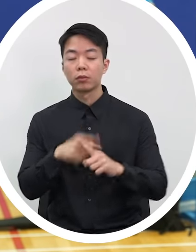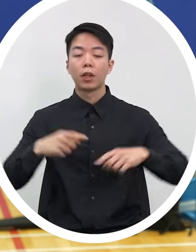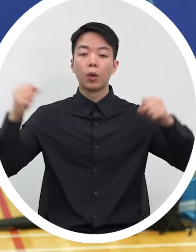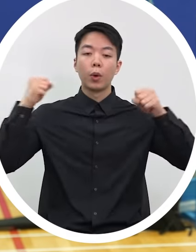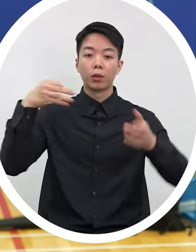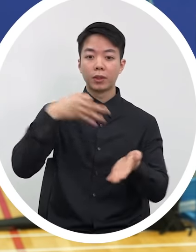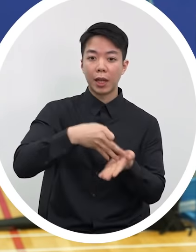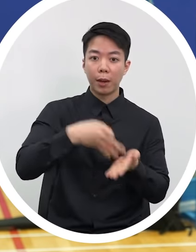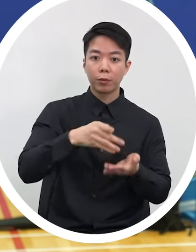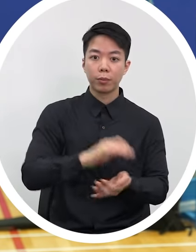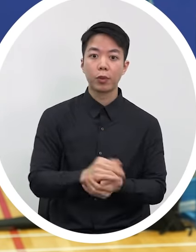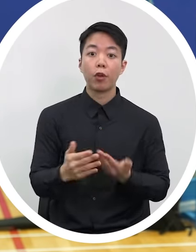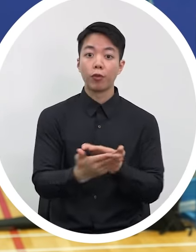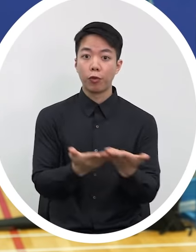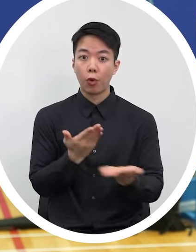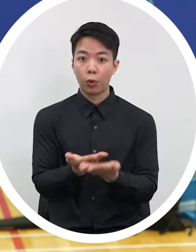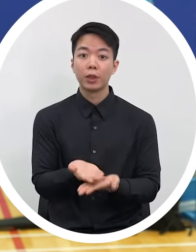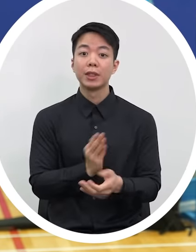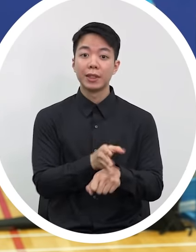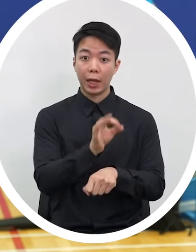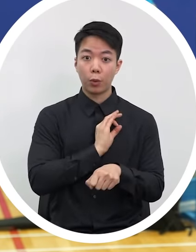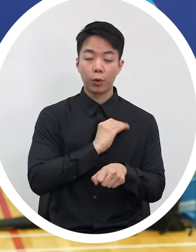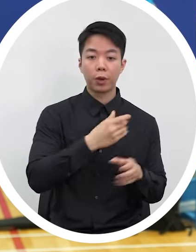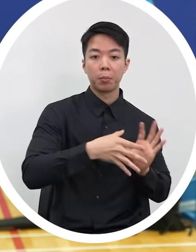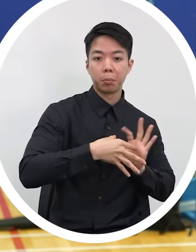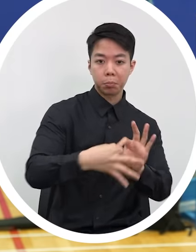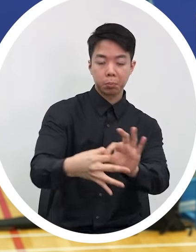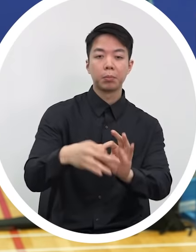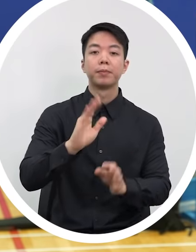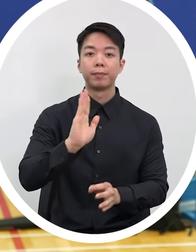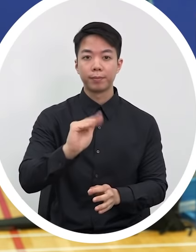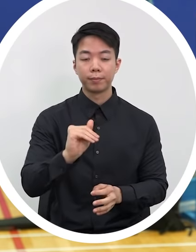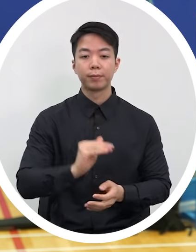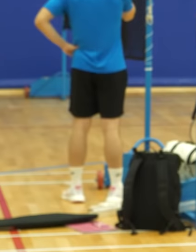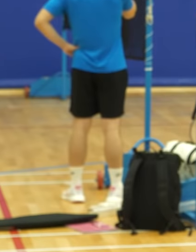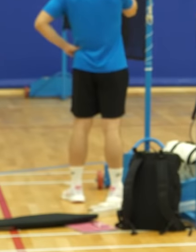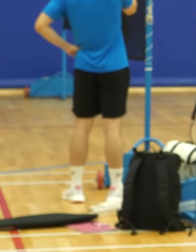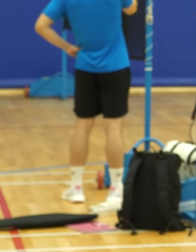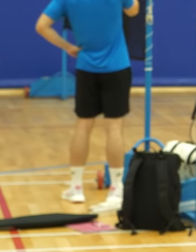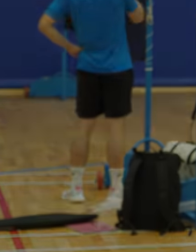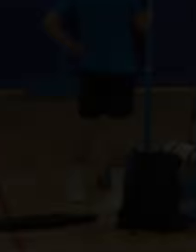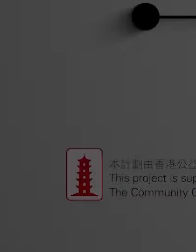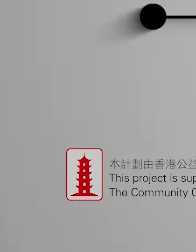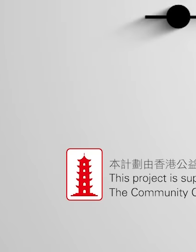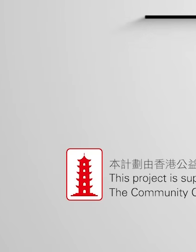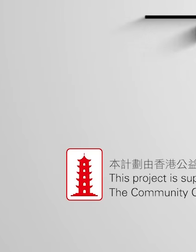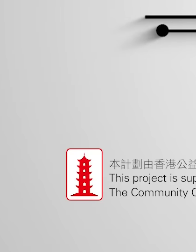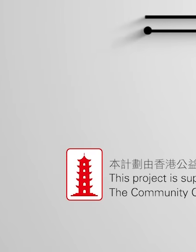啲接觸運動，透過運動呢件事啦，俾佢帶翻你出嚟社區，重投社會。